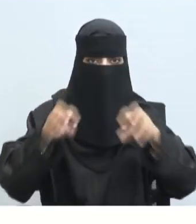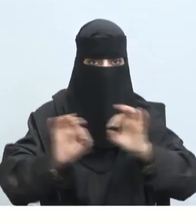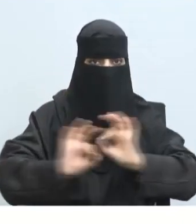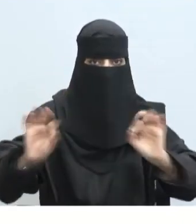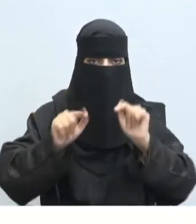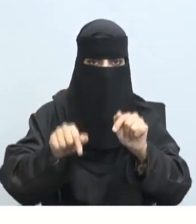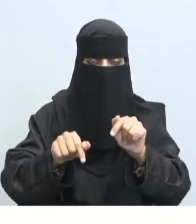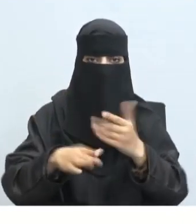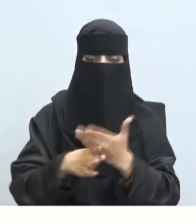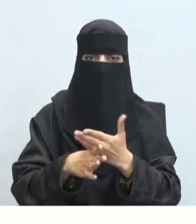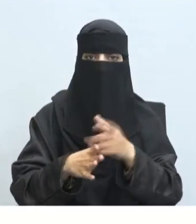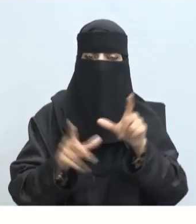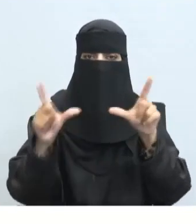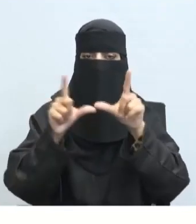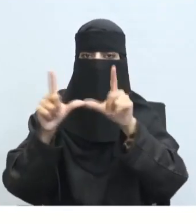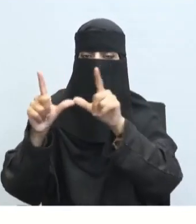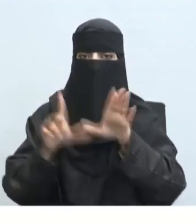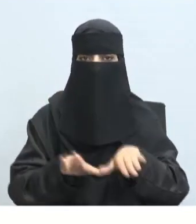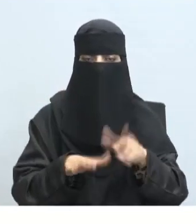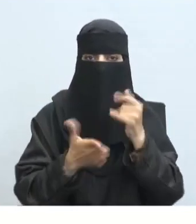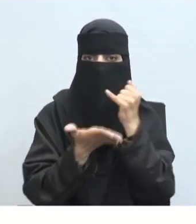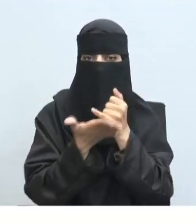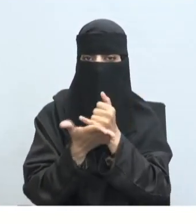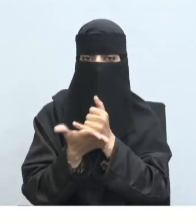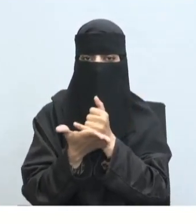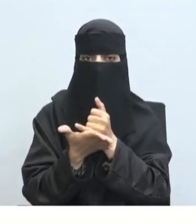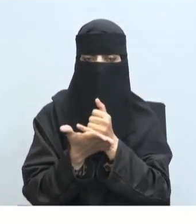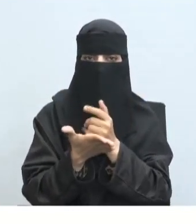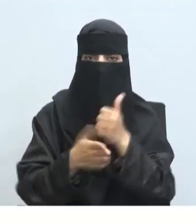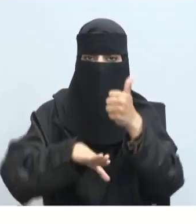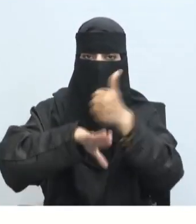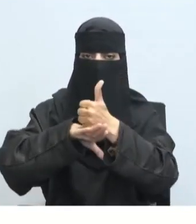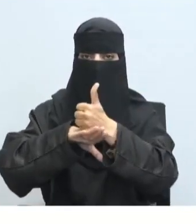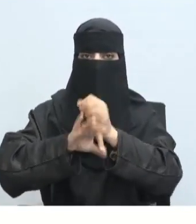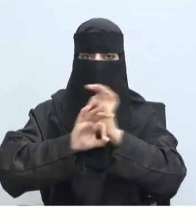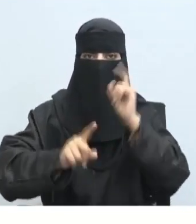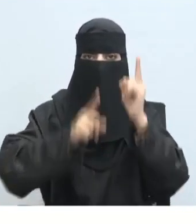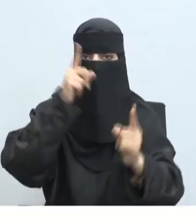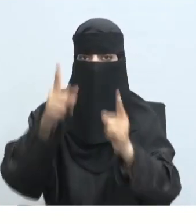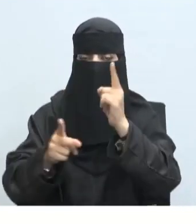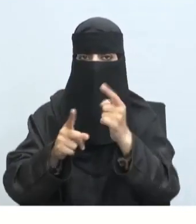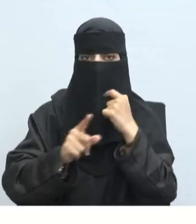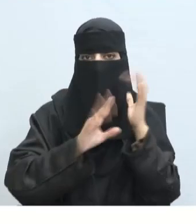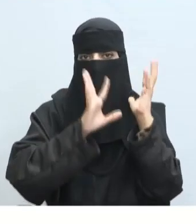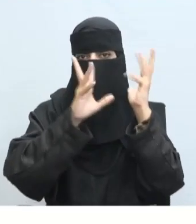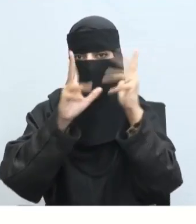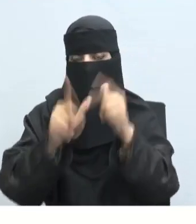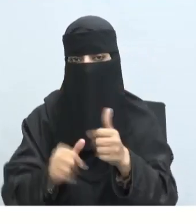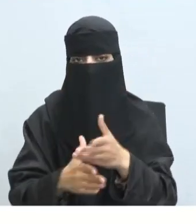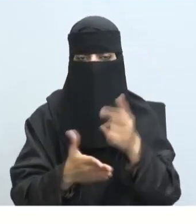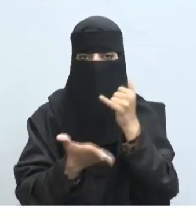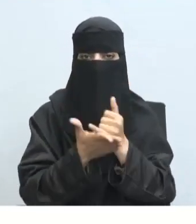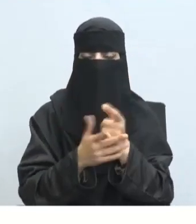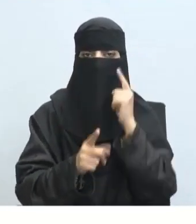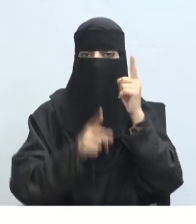بمعنى لجان اداره الفعاليه هي المسؤوله عن القياده والتوجيه طوال احداث الفعاليه هي من تقود